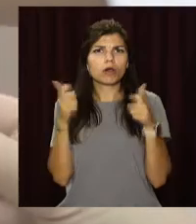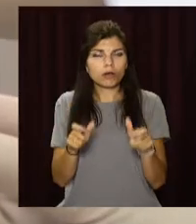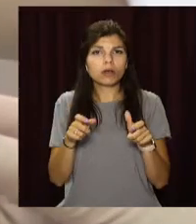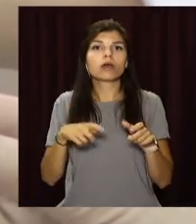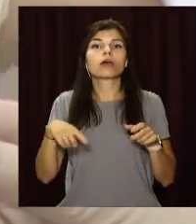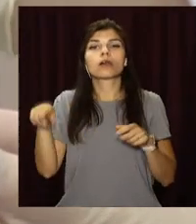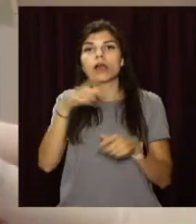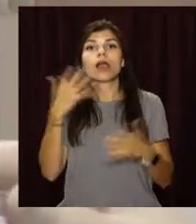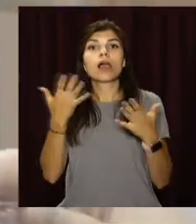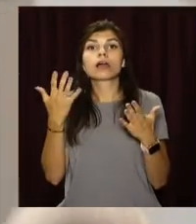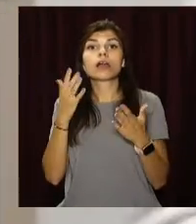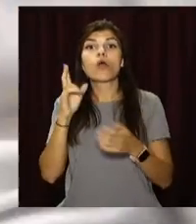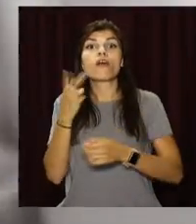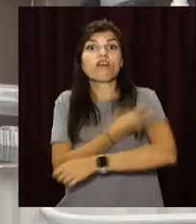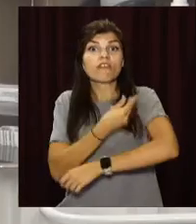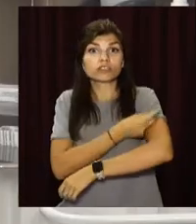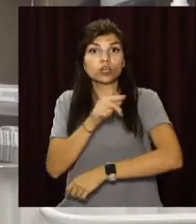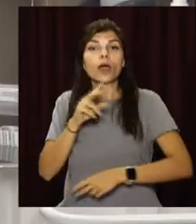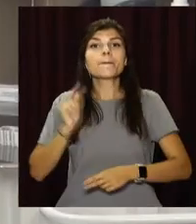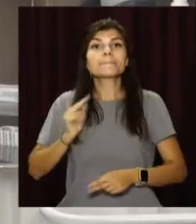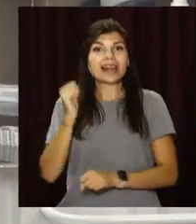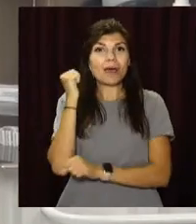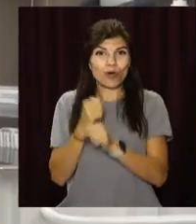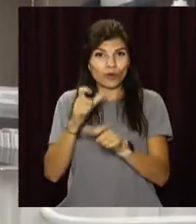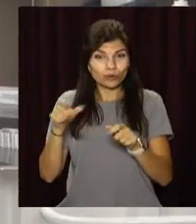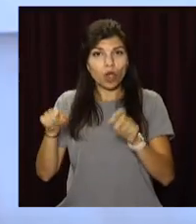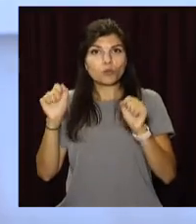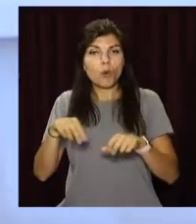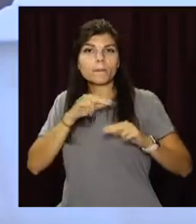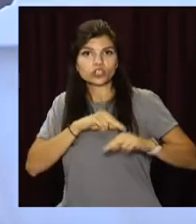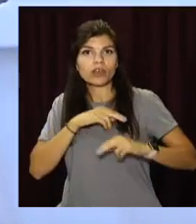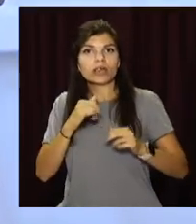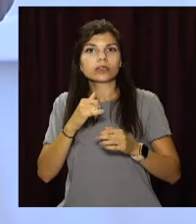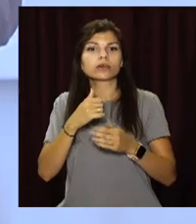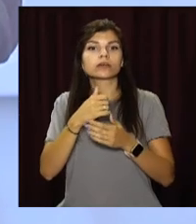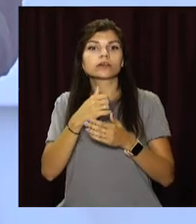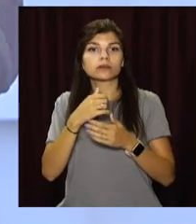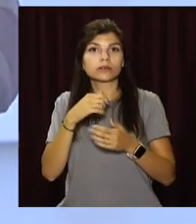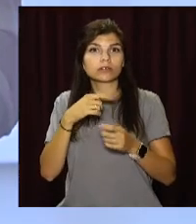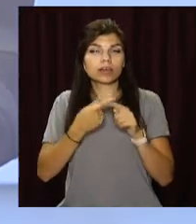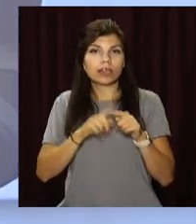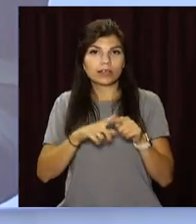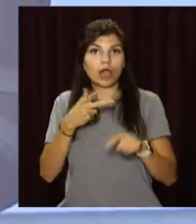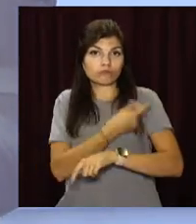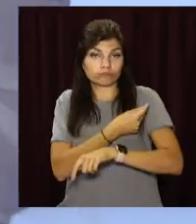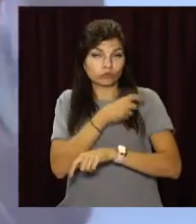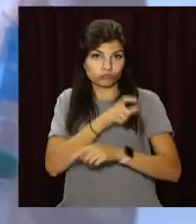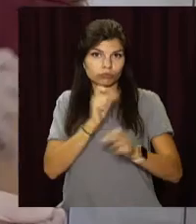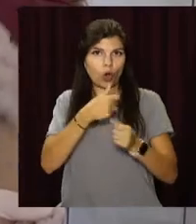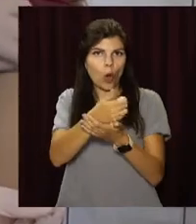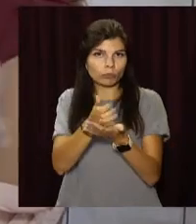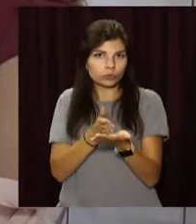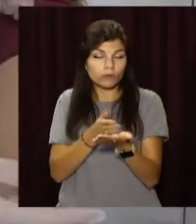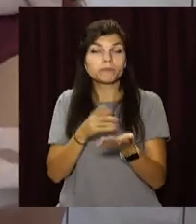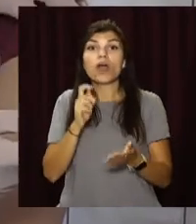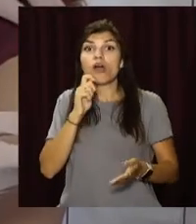обмеження, підприємства, які матимуть вакцинованих співробітників, зможуть працювати і обслуговувати імунізованих клієнтів. На сьогодні,